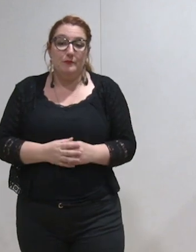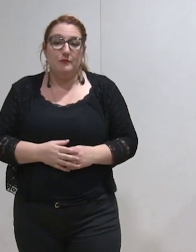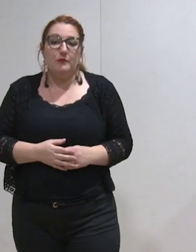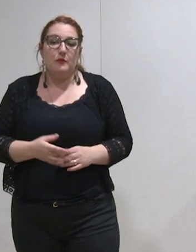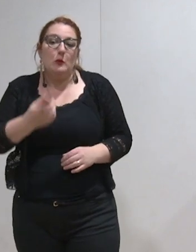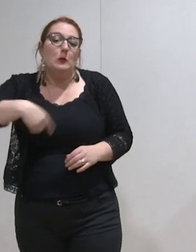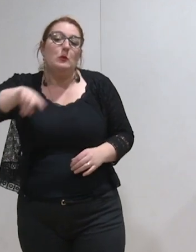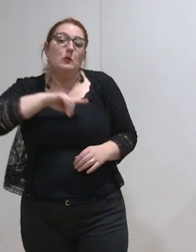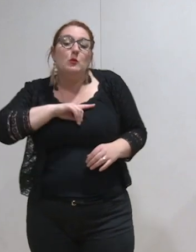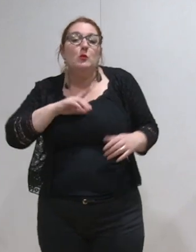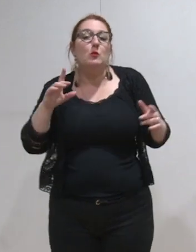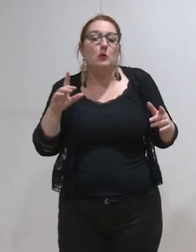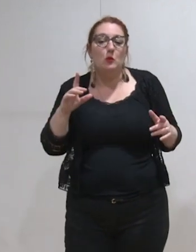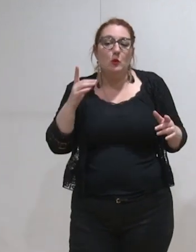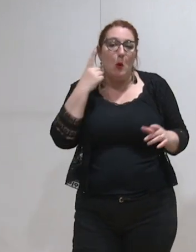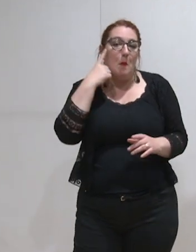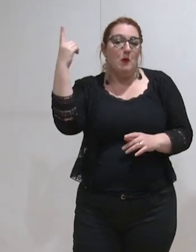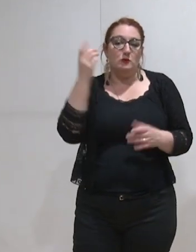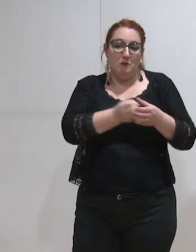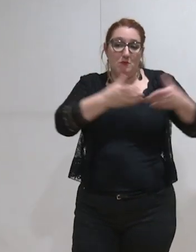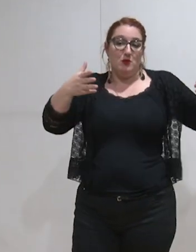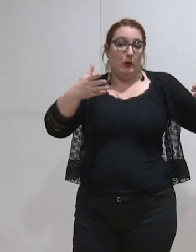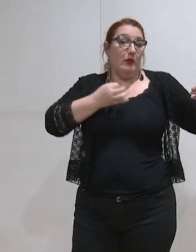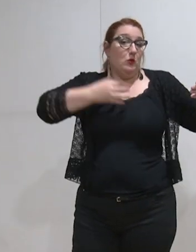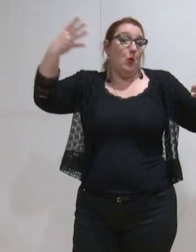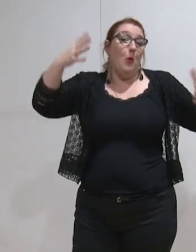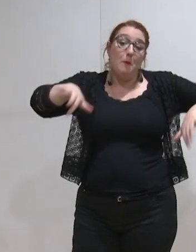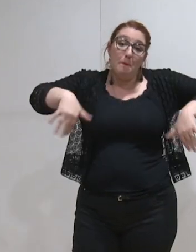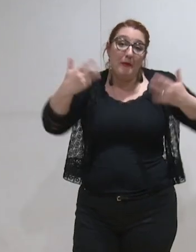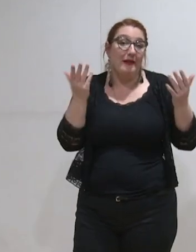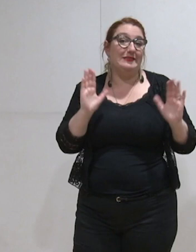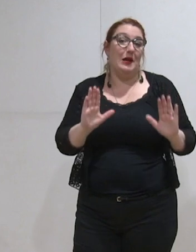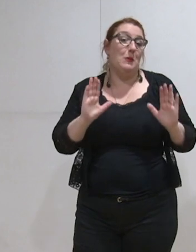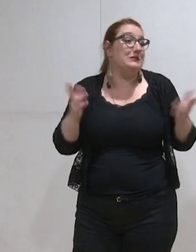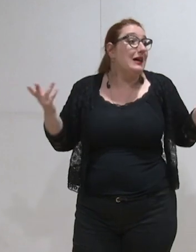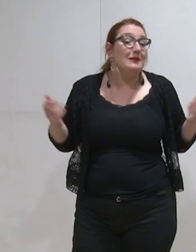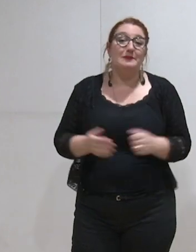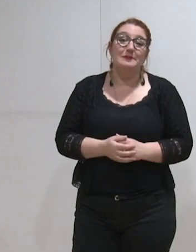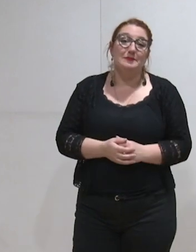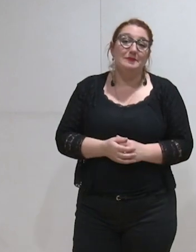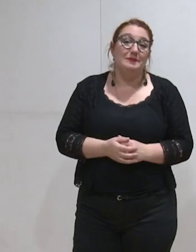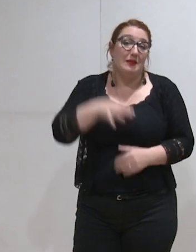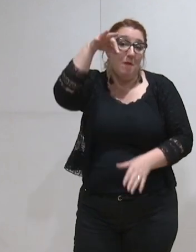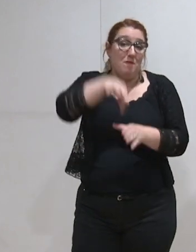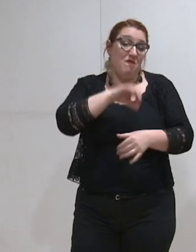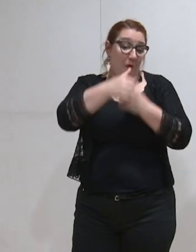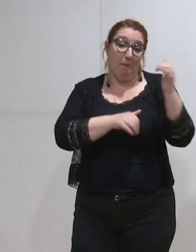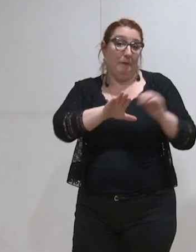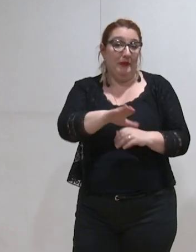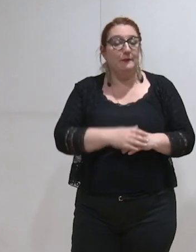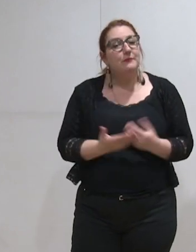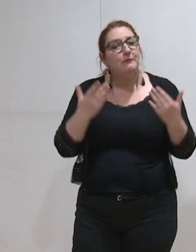que il y a une surreprésentation de la majorité mais c'est ainsi et ça n'empêche pas ce travail de